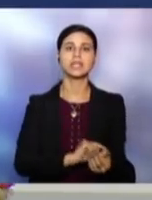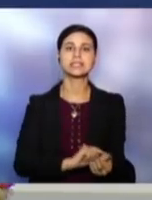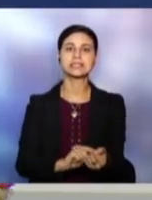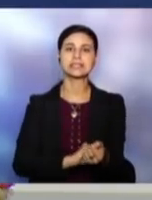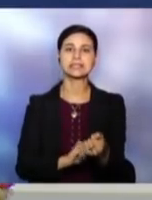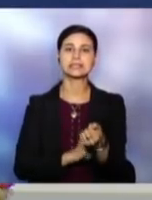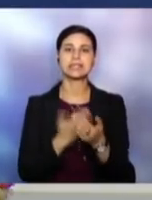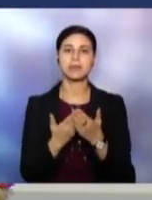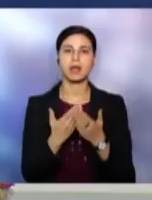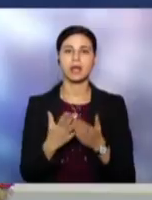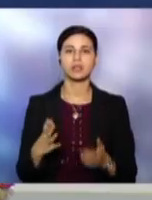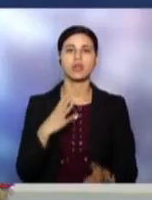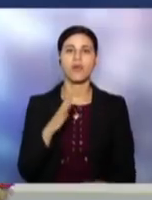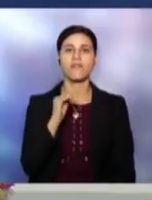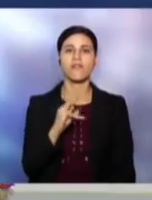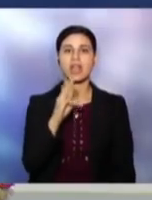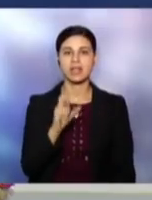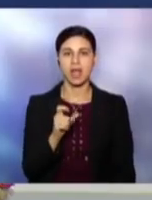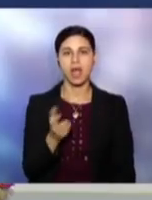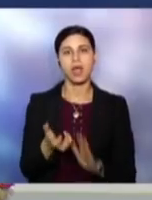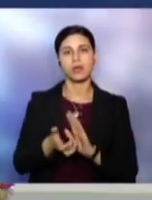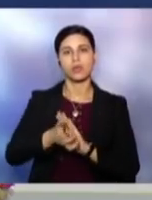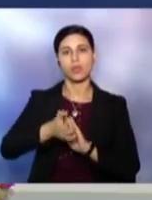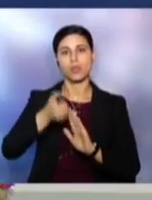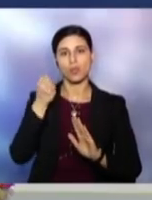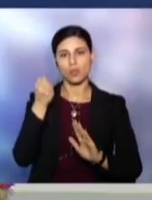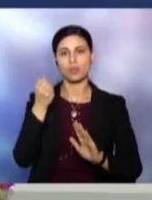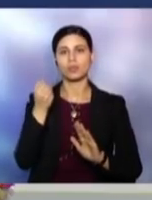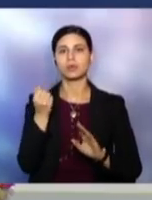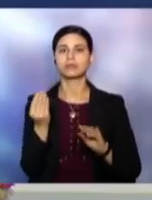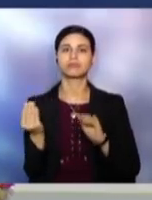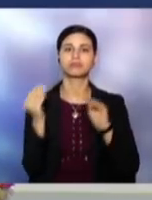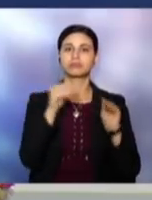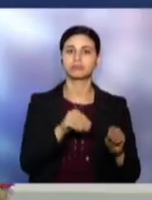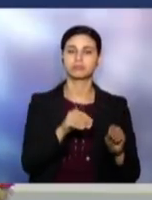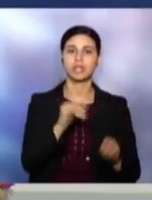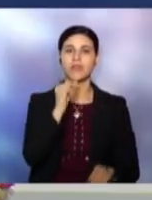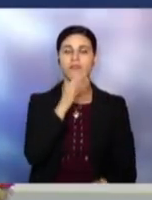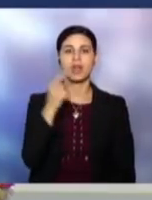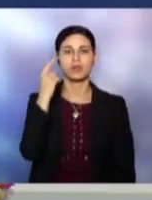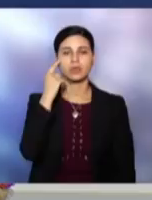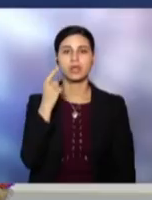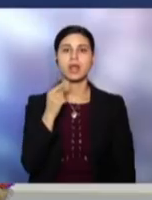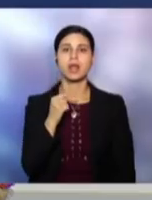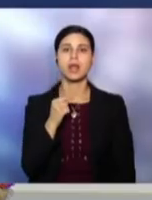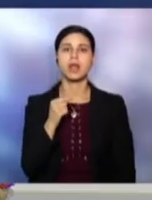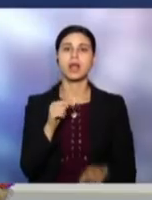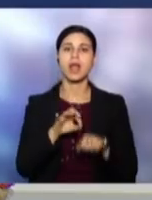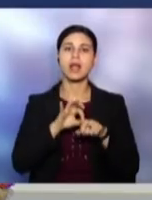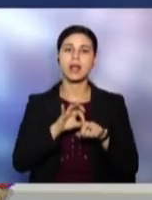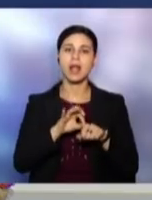მაგალითად იყო ვენიდან და დუნდულოდან გაცვლა სისხლის იმისათვის, რომ თითქოს კანზე გამონაყარი ან